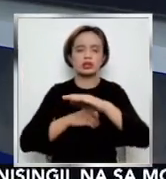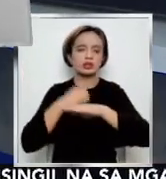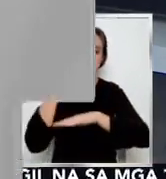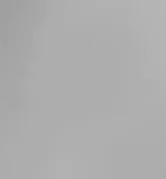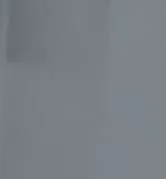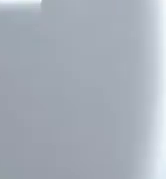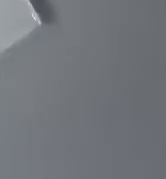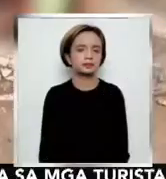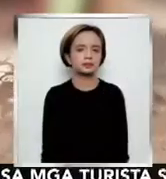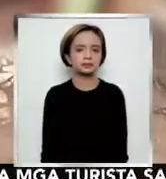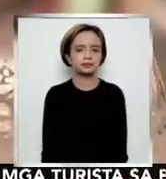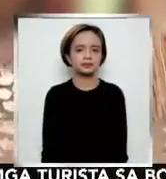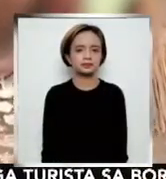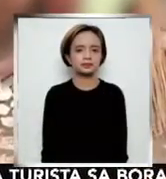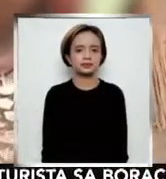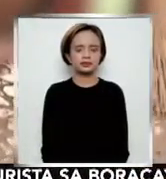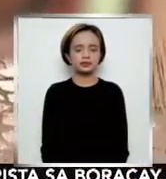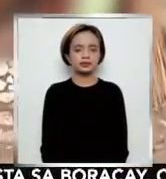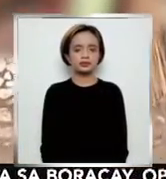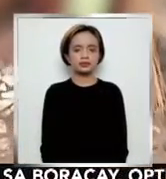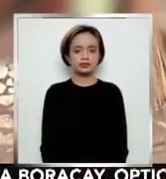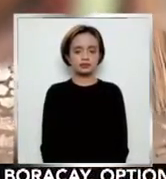Abduraman.